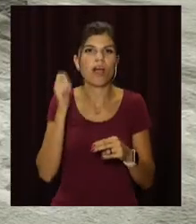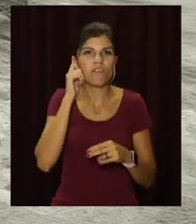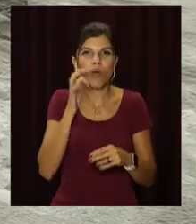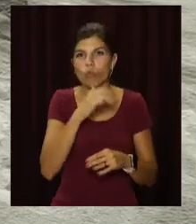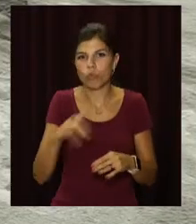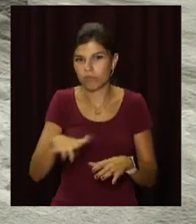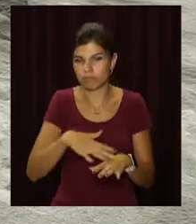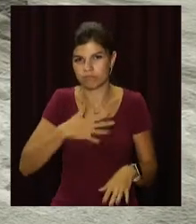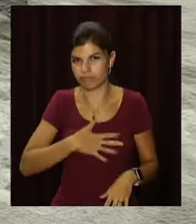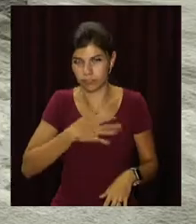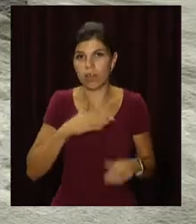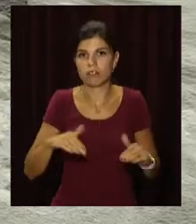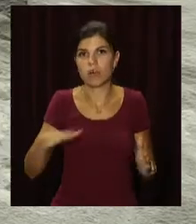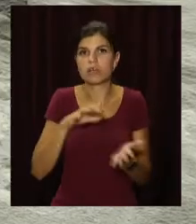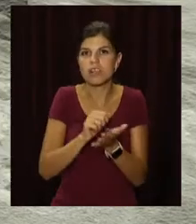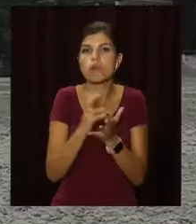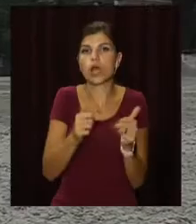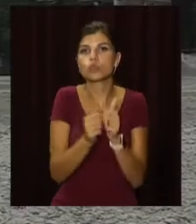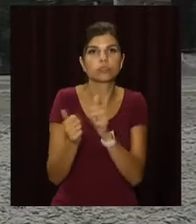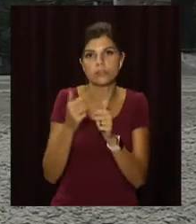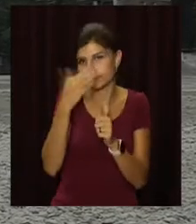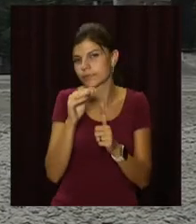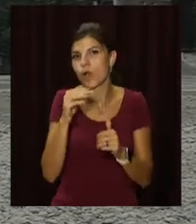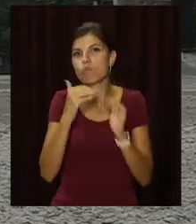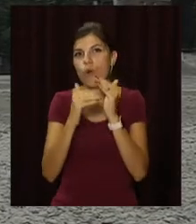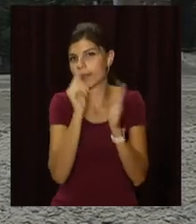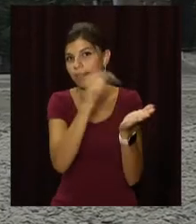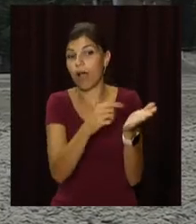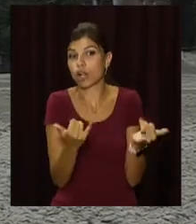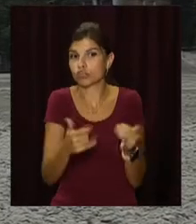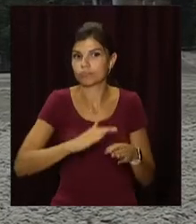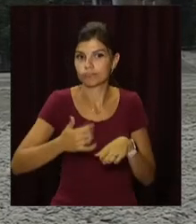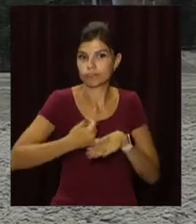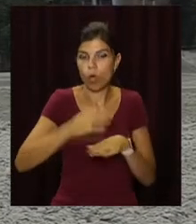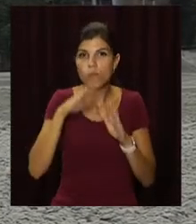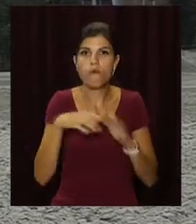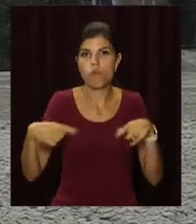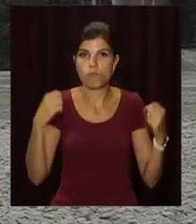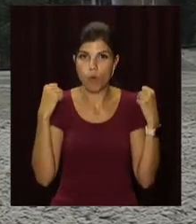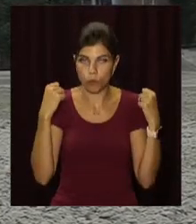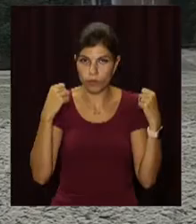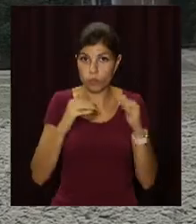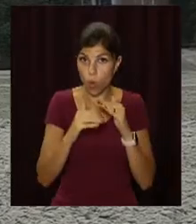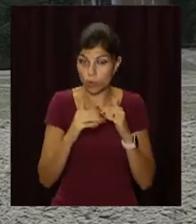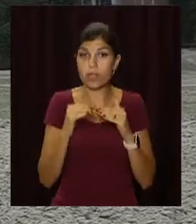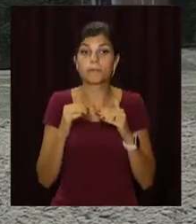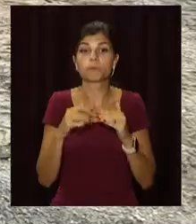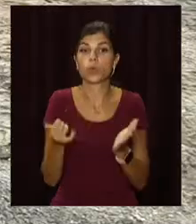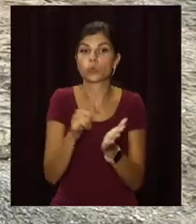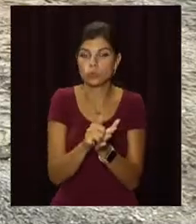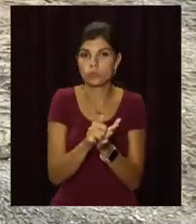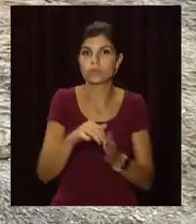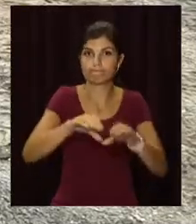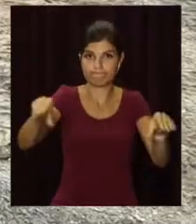на сусідньому полі. Зараз підрядники вирівнюють ділянку під футбольне поле та спортивні майданчики, встановлюють бордюри